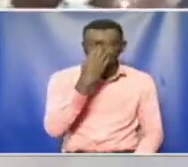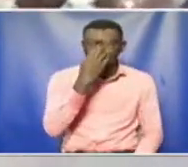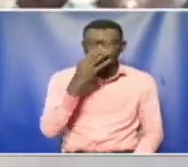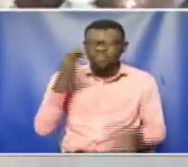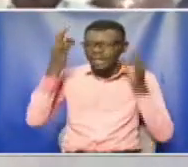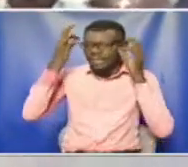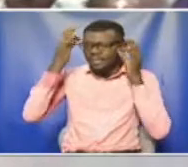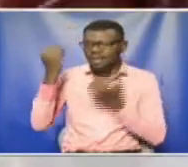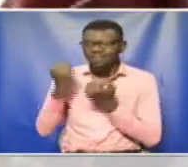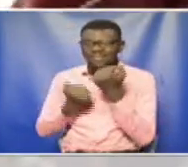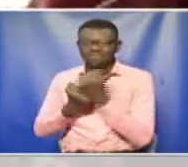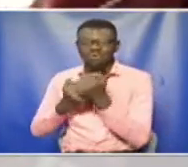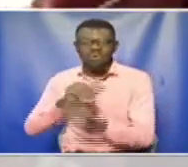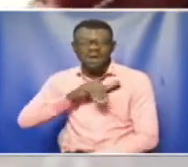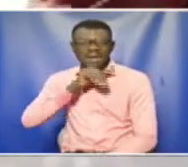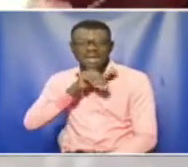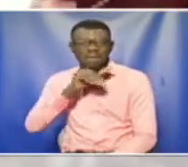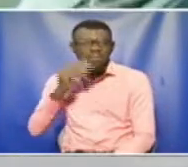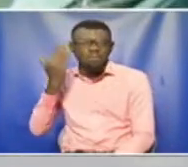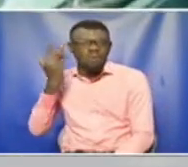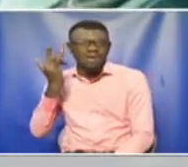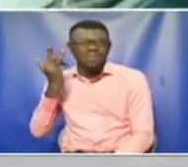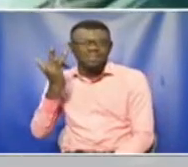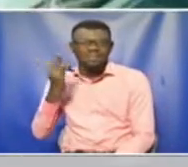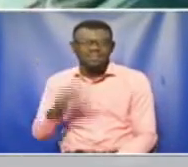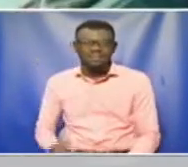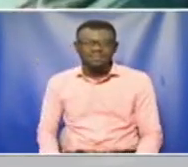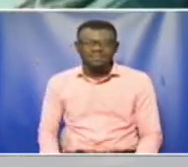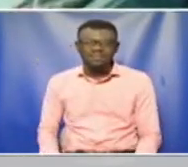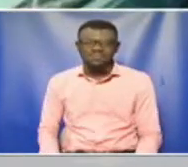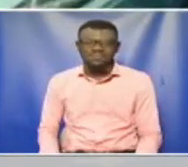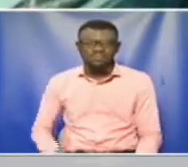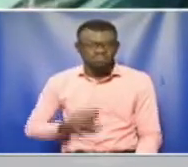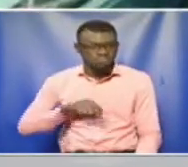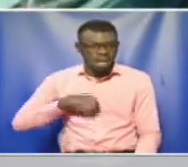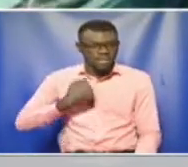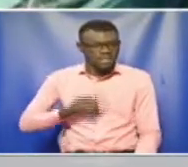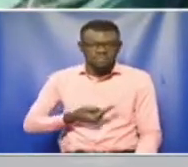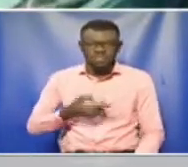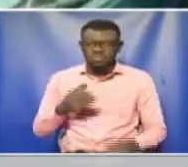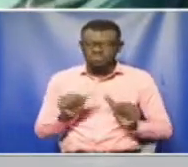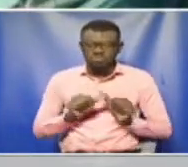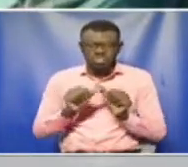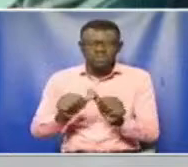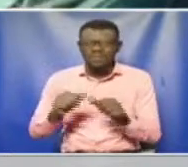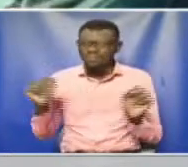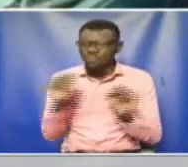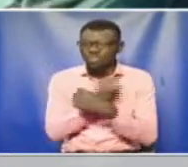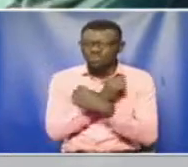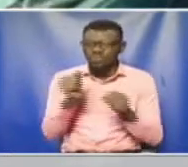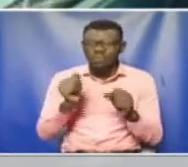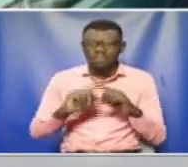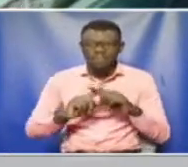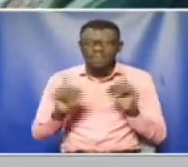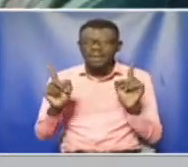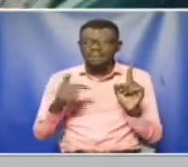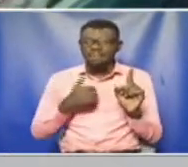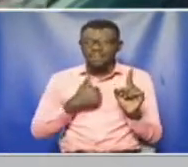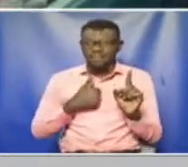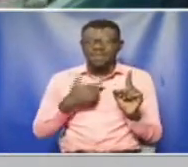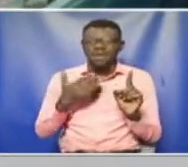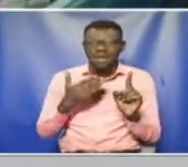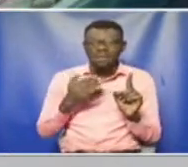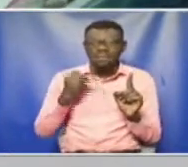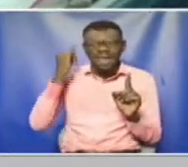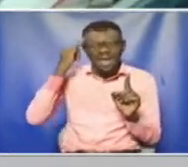debe kinara wa ODM Raila Odinga. Kama ni mimi sasa siwezi kuendelea, lakini niko na uwezo wa kusema mimi